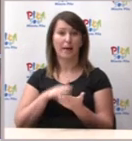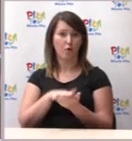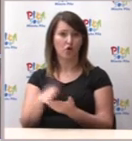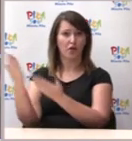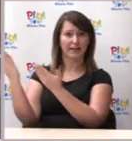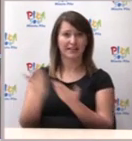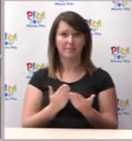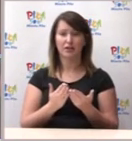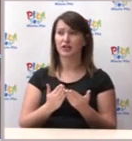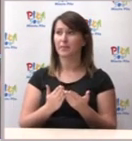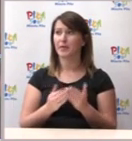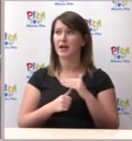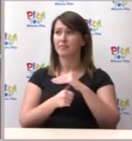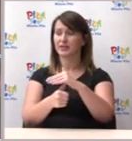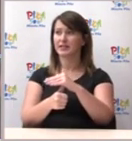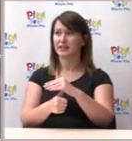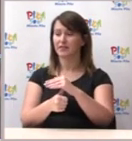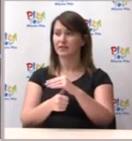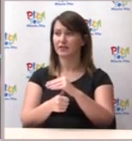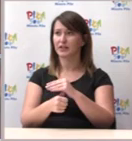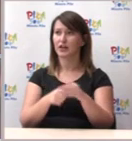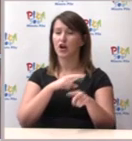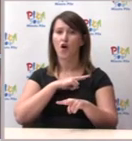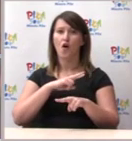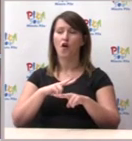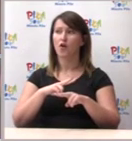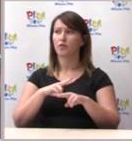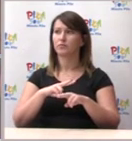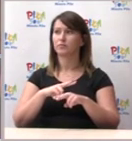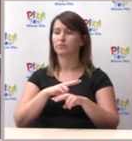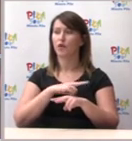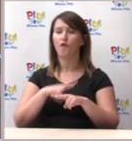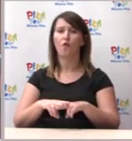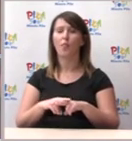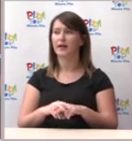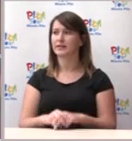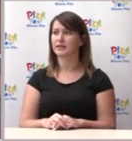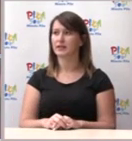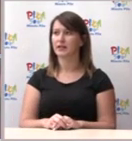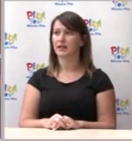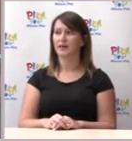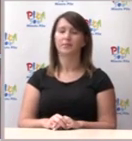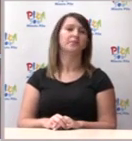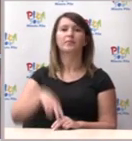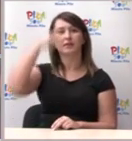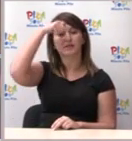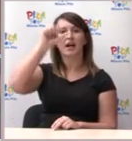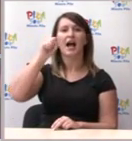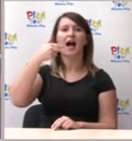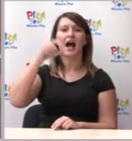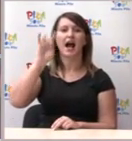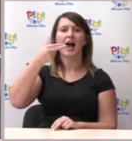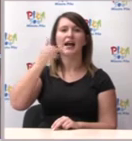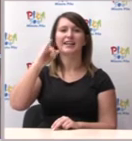przedstawicieli Fundacji Literackiej imienia Agnieszki Barto, która to popularyzuje twórczość genialnie